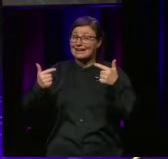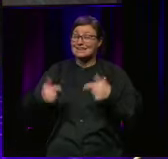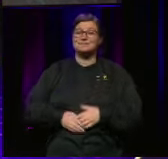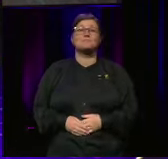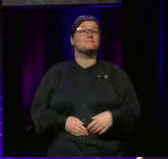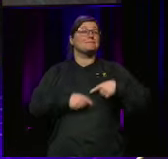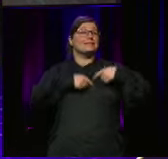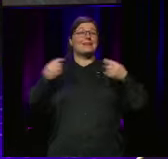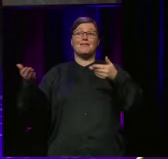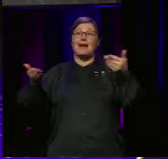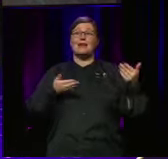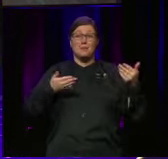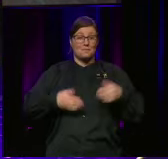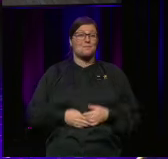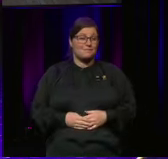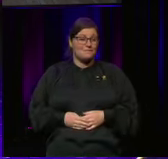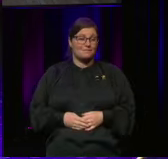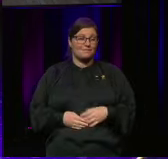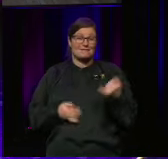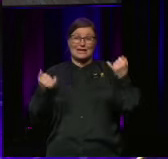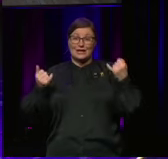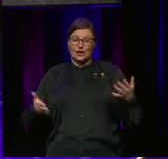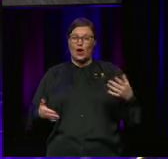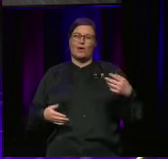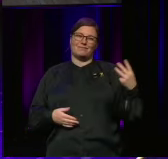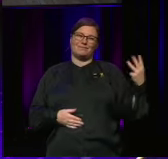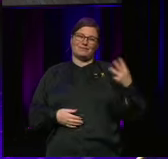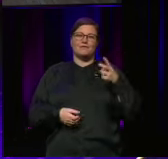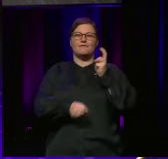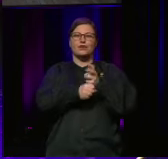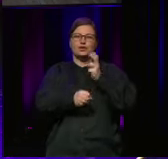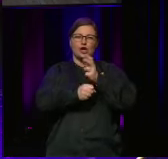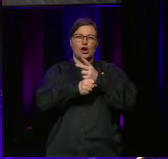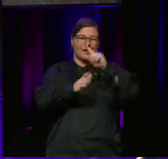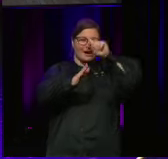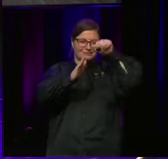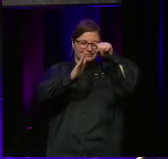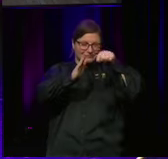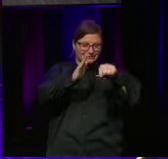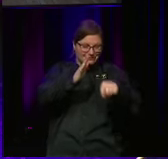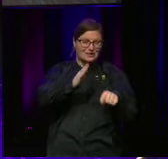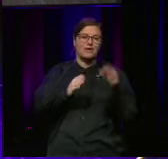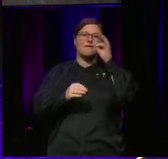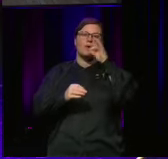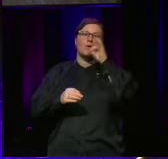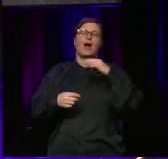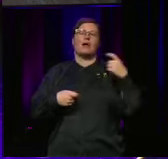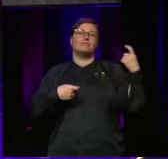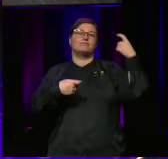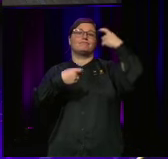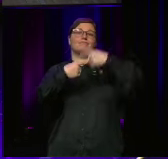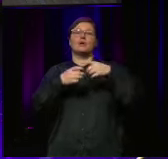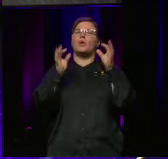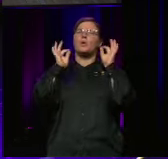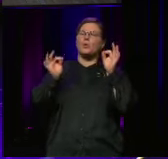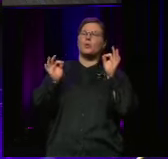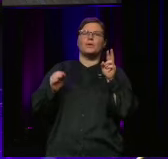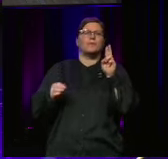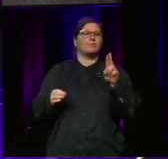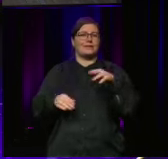Hjärtligt välkomna som sagt var. Och vi ska idag försöka penetrera frågeställningarna runt omkring hur det ser ut